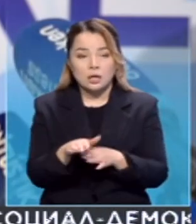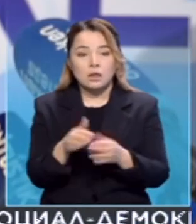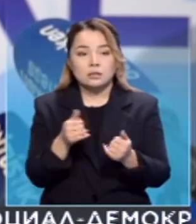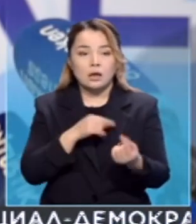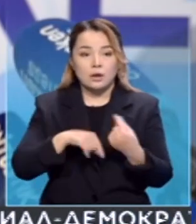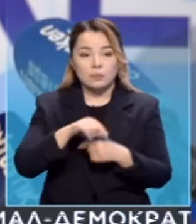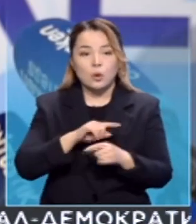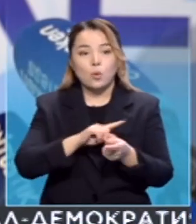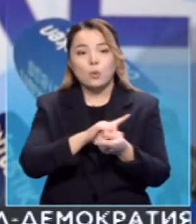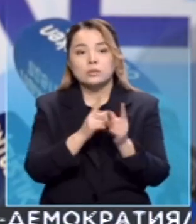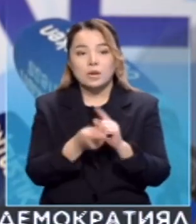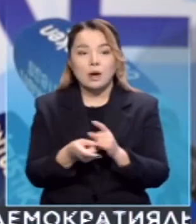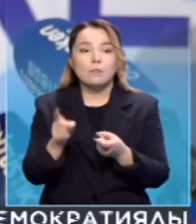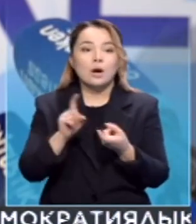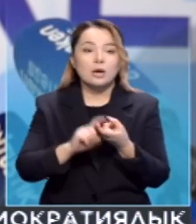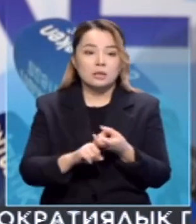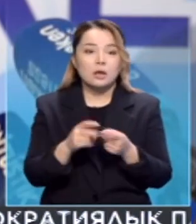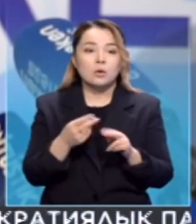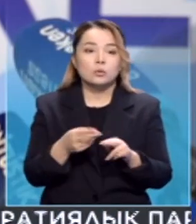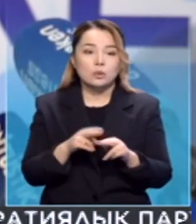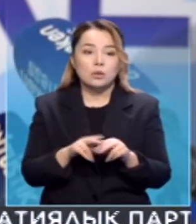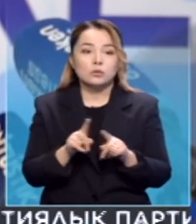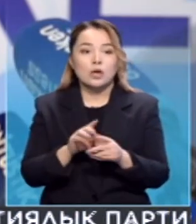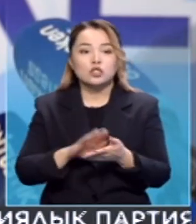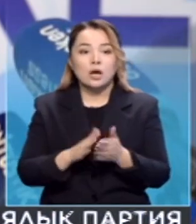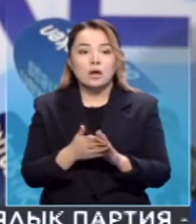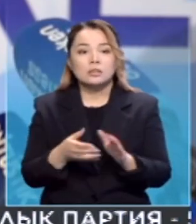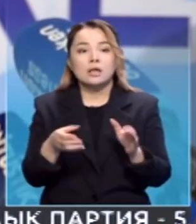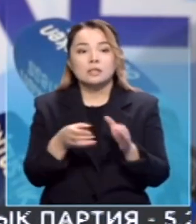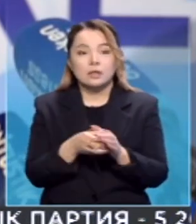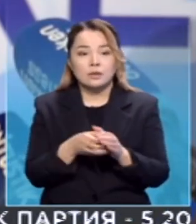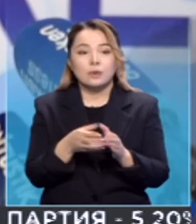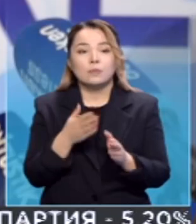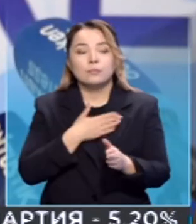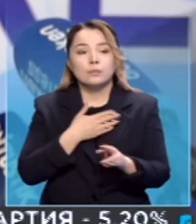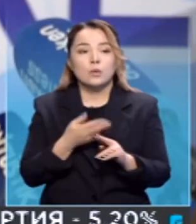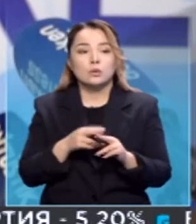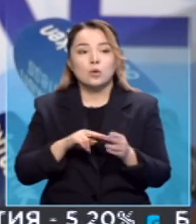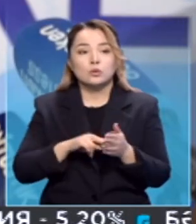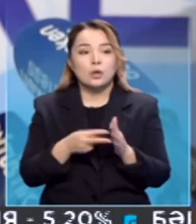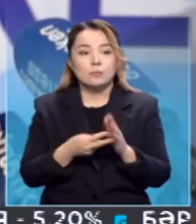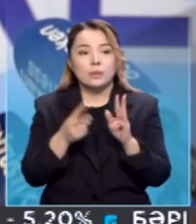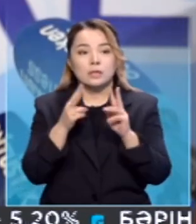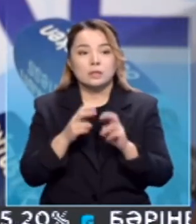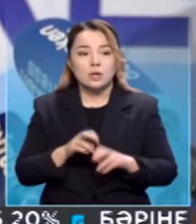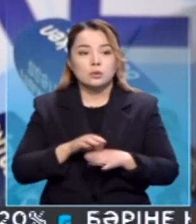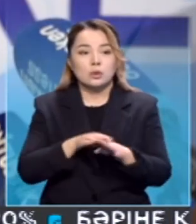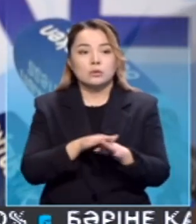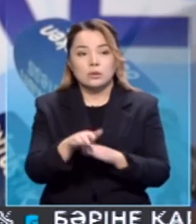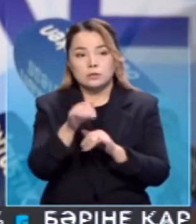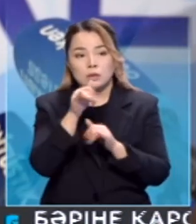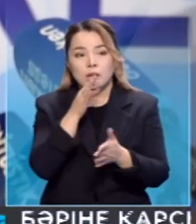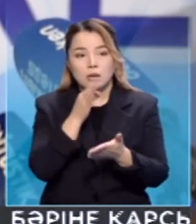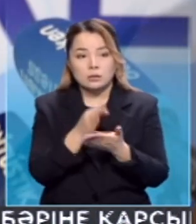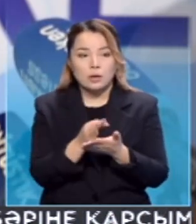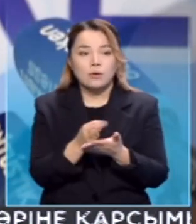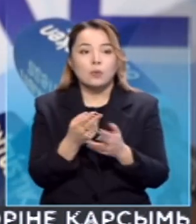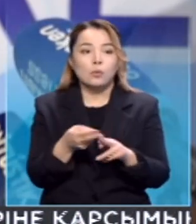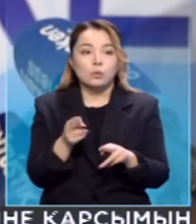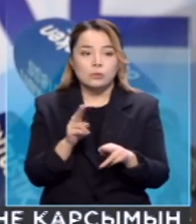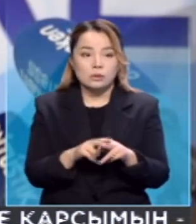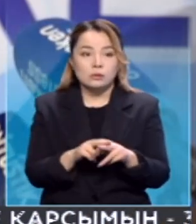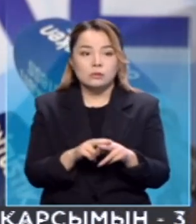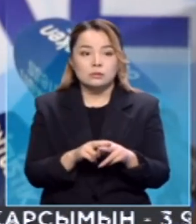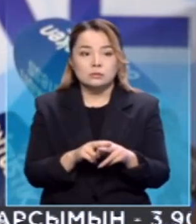кодексіне өзгерістер енгізуіне байланысты. Бұл жағдайда біз мына жоспарланған іс тексеру аша алмаймыз. Бірақ осы